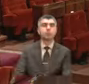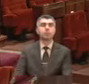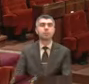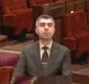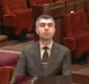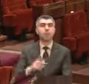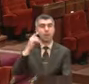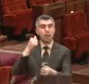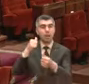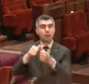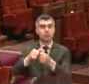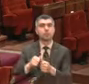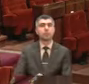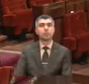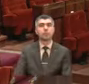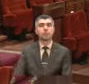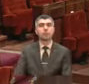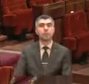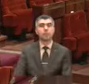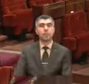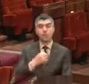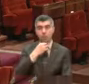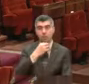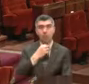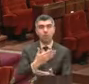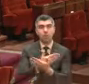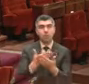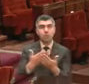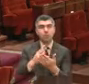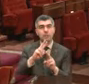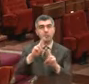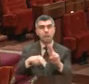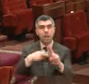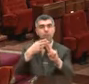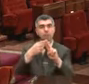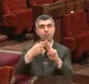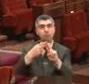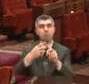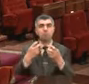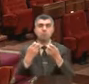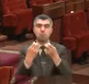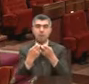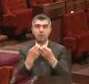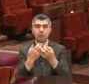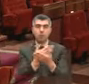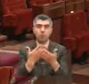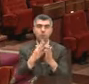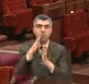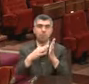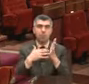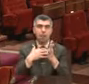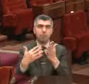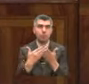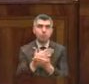كنذكر انا كنعتقد السيد النائب المحترم قبل ان اعرض الجواب ان الامثله البرامج التي ذكرتم هي عنوان